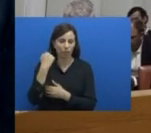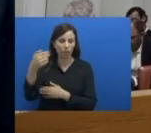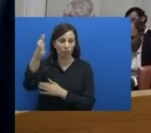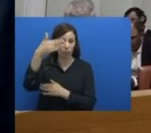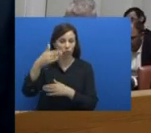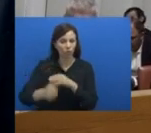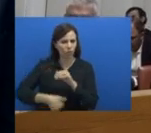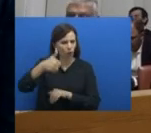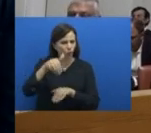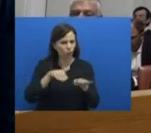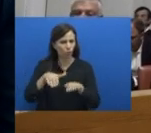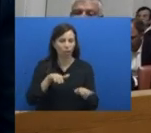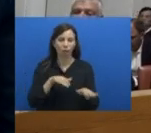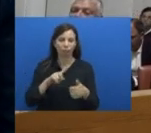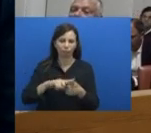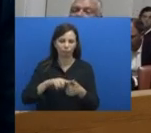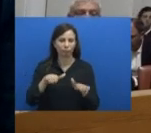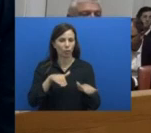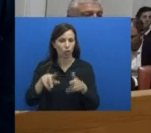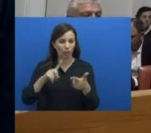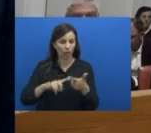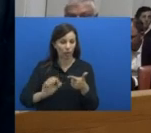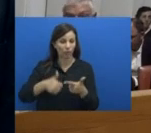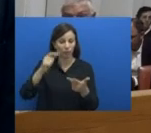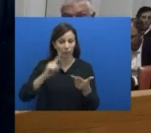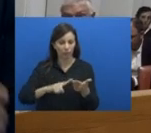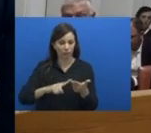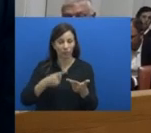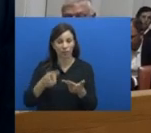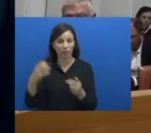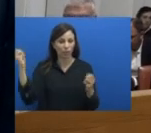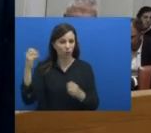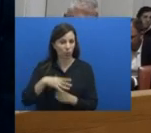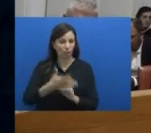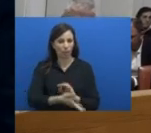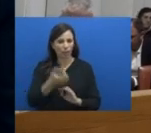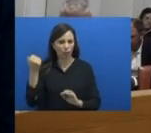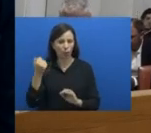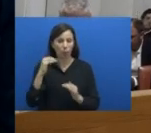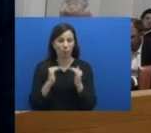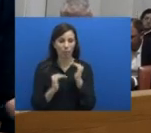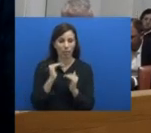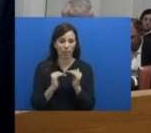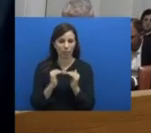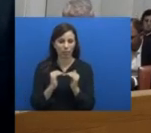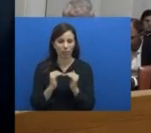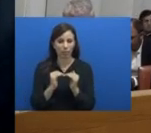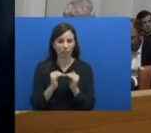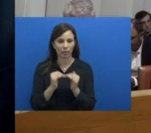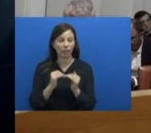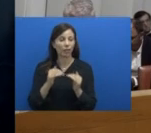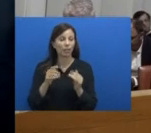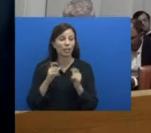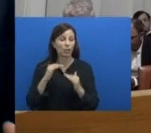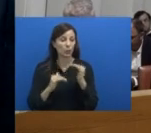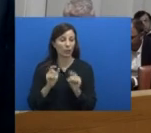المعقولية، فأيضا ليس هناك ضرورة للإتاعة أو الرفض باتجاه يعني نتيجة هذا